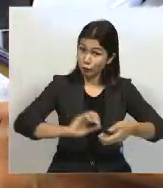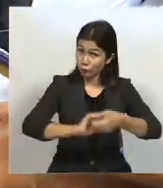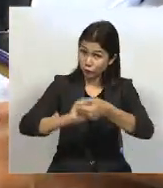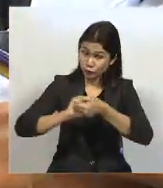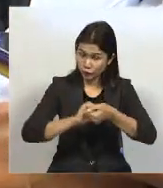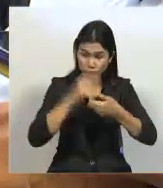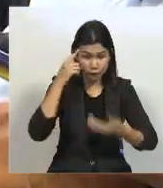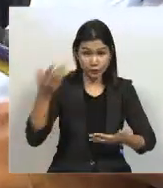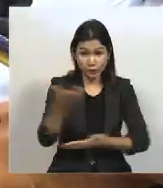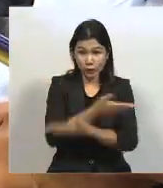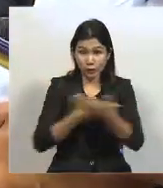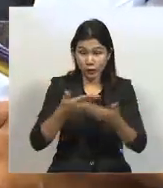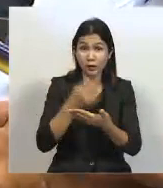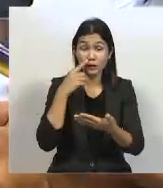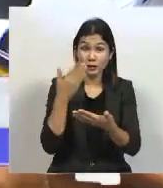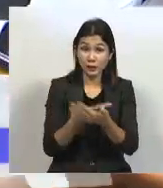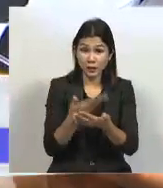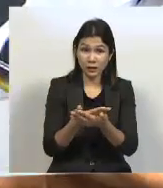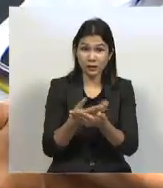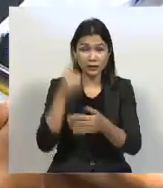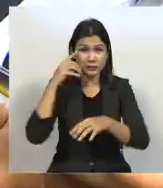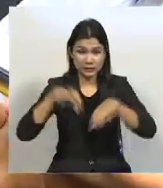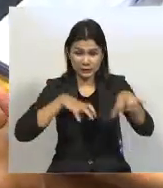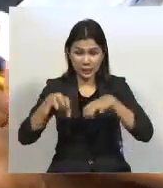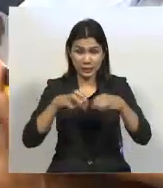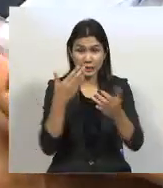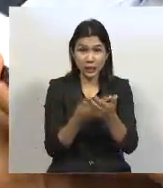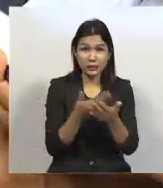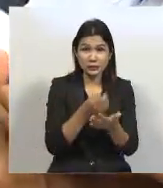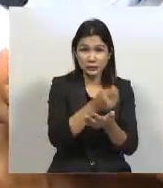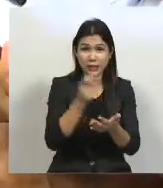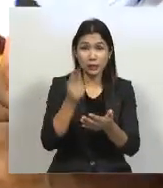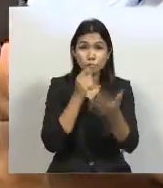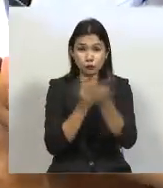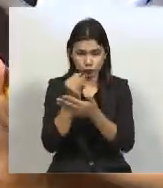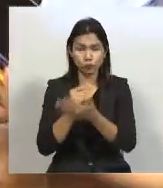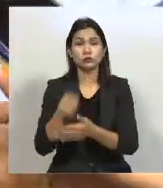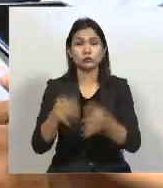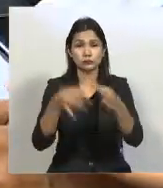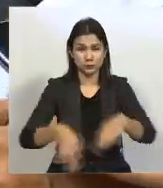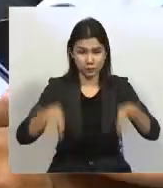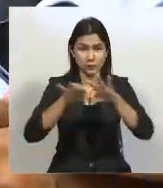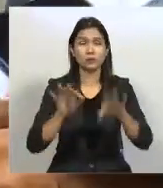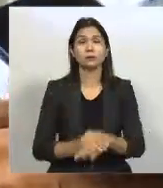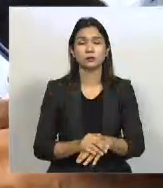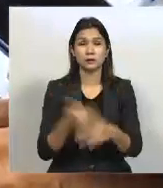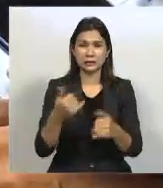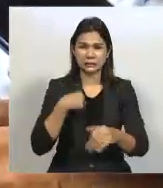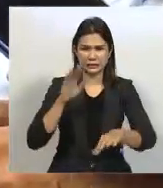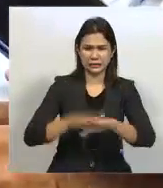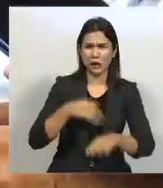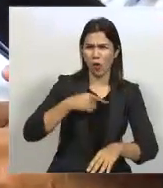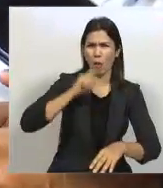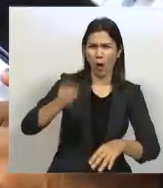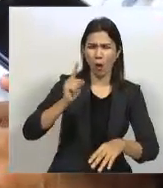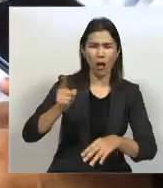พิจารณางบประมาณร่วมกันจัดงบประมาณให้ถูกทิศถูกทางเนี่ยจะเป็นสิ่งสำคัญสิ่งที่เราจะติติงนั้นเป็น